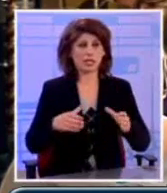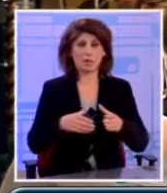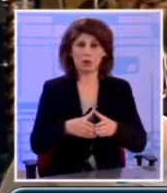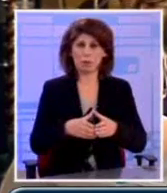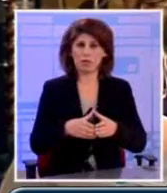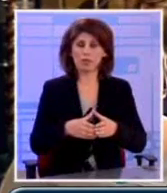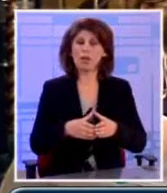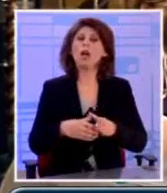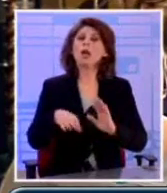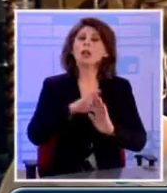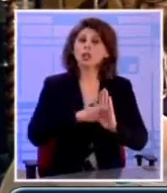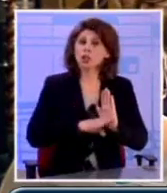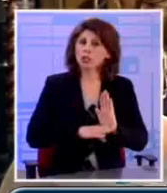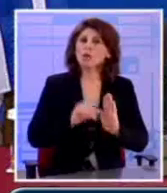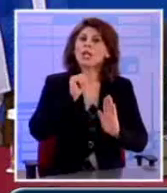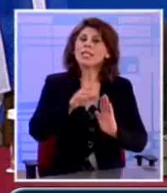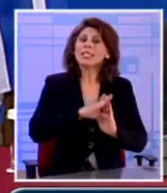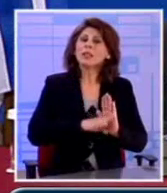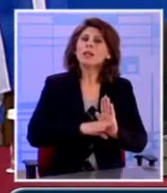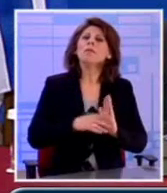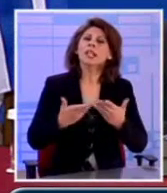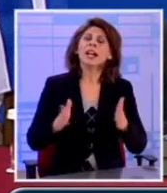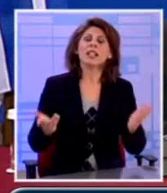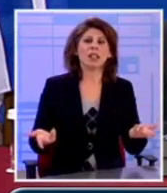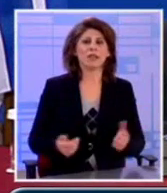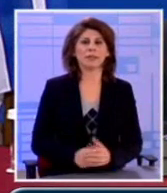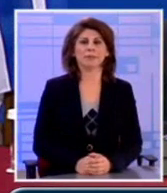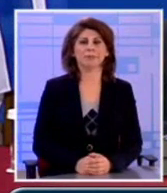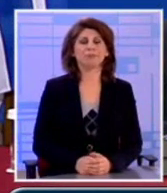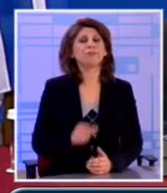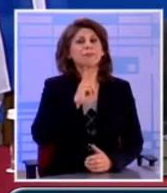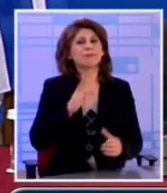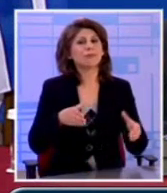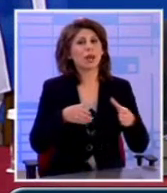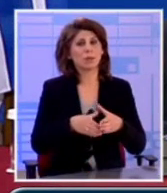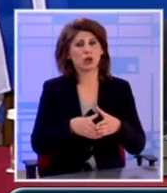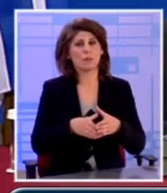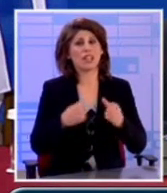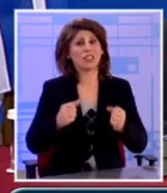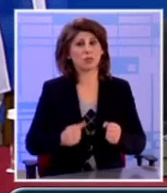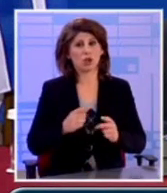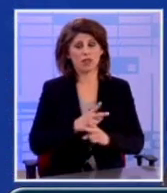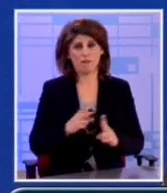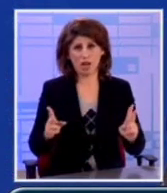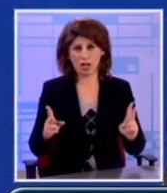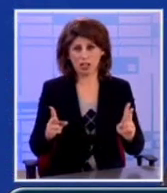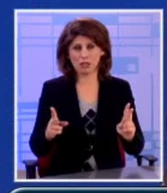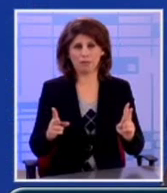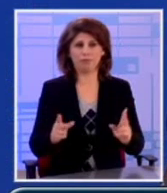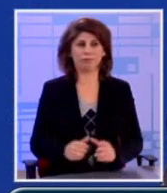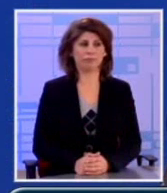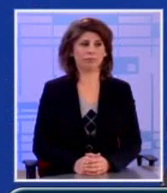επιτροπές κατά τον κανονισμό και κατά το Σύνταγμα είναι ανοιχτές, όπως είναι και η Επιτροπή Θεσμών και Διαφάνειας,